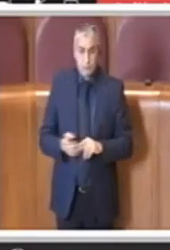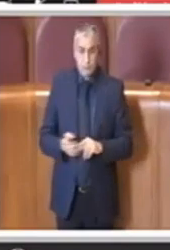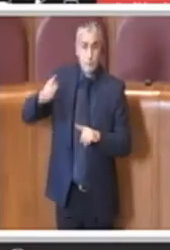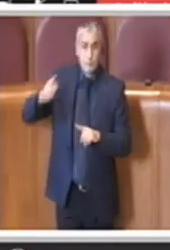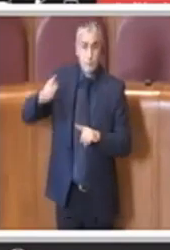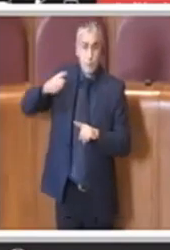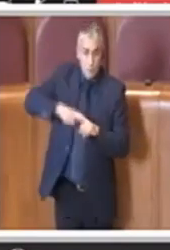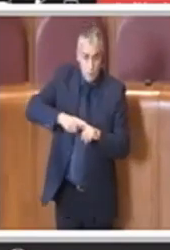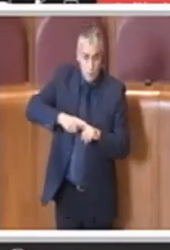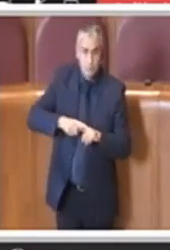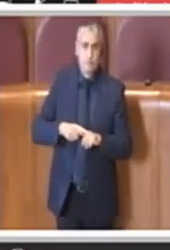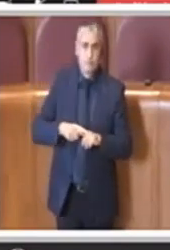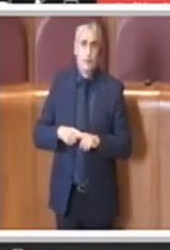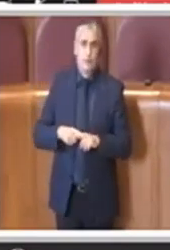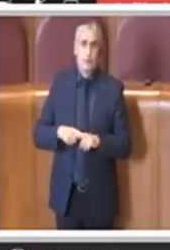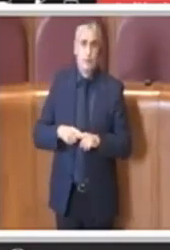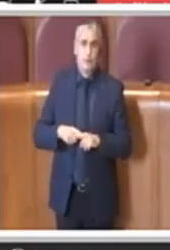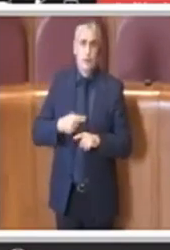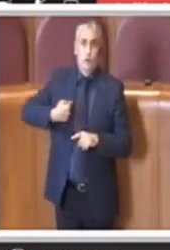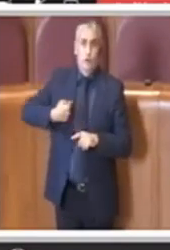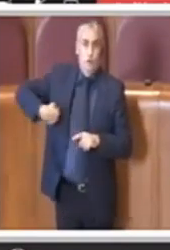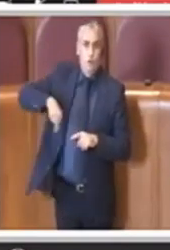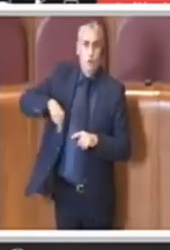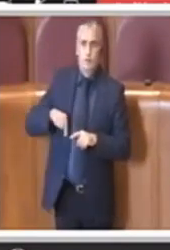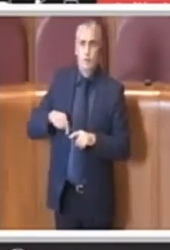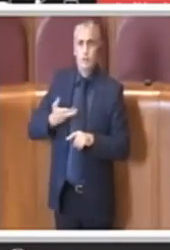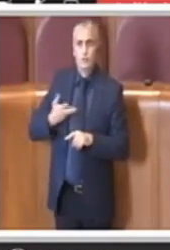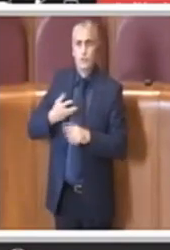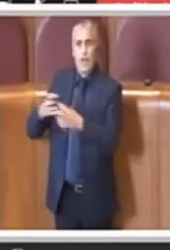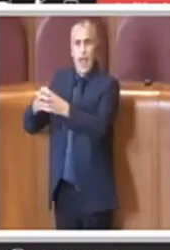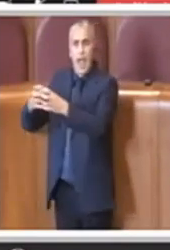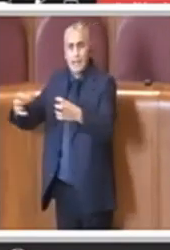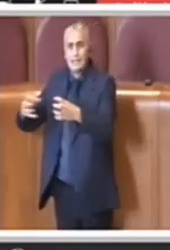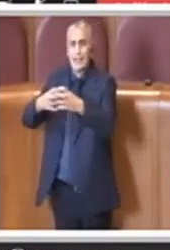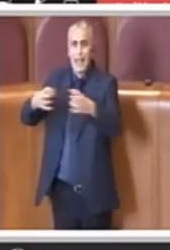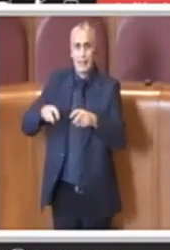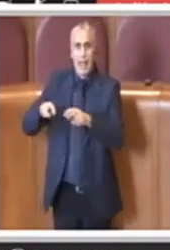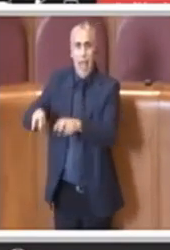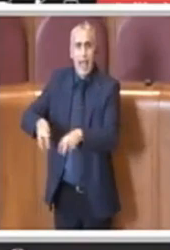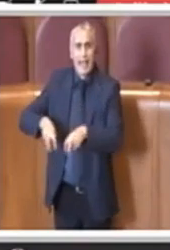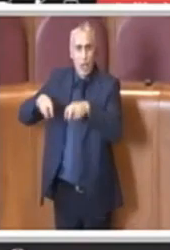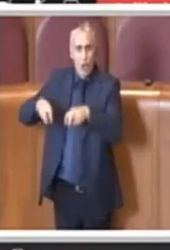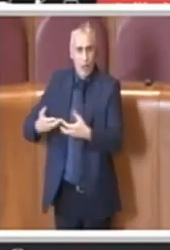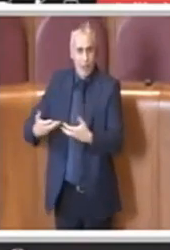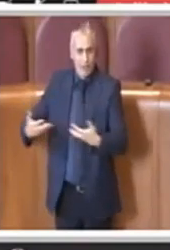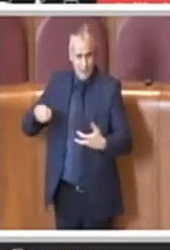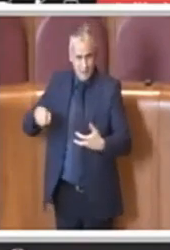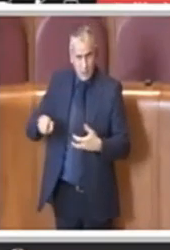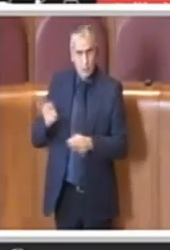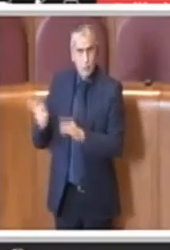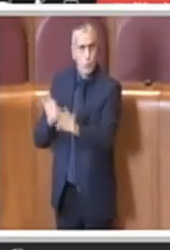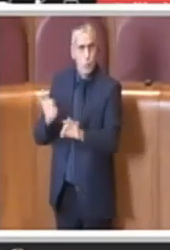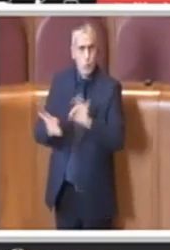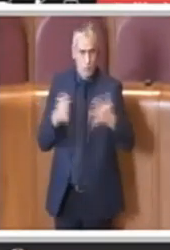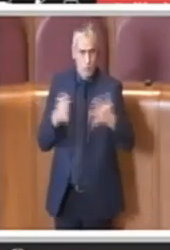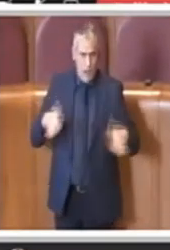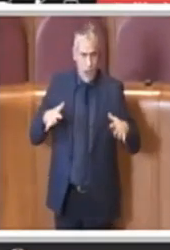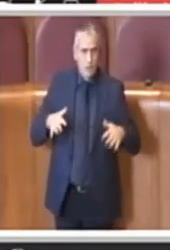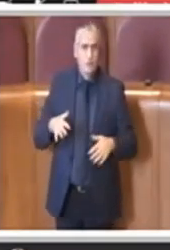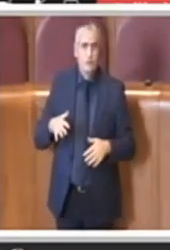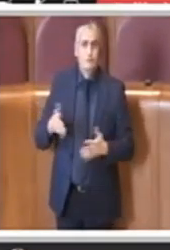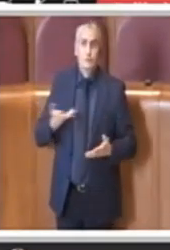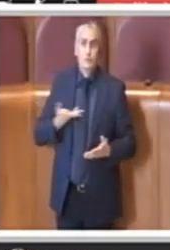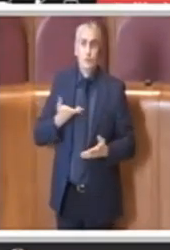questo, abbiamo anche curato le nostre aziende agricole. Aziende agricole, ricordiamo purtroppo che vivevano una